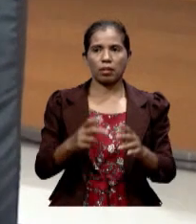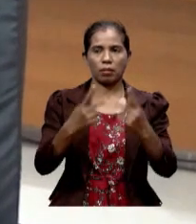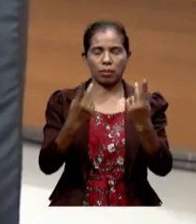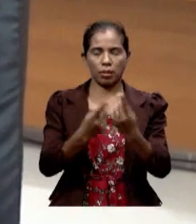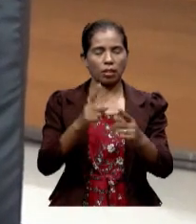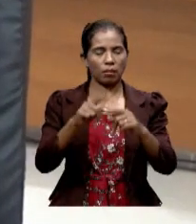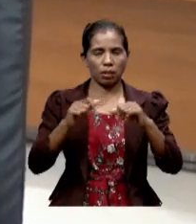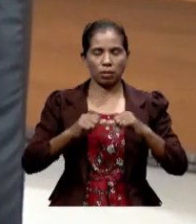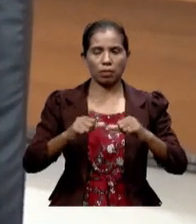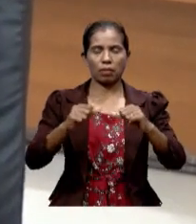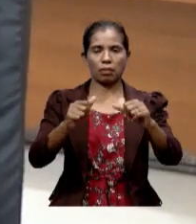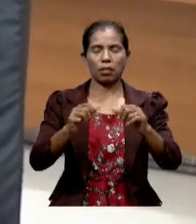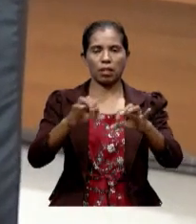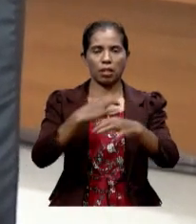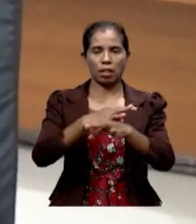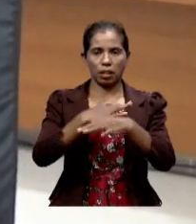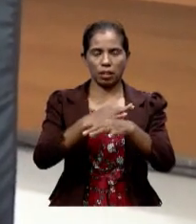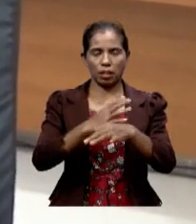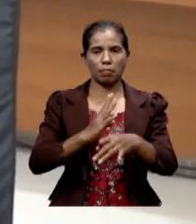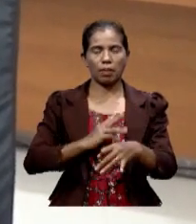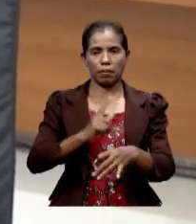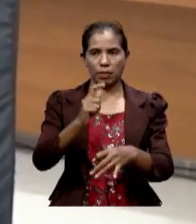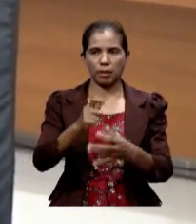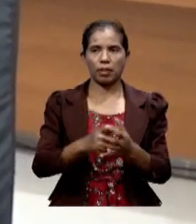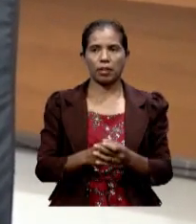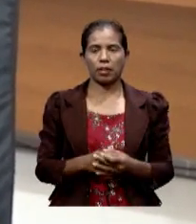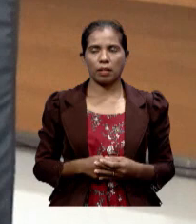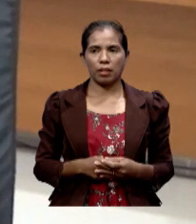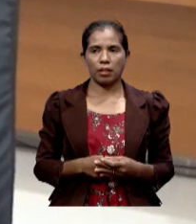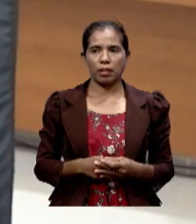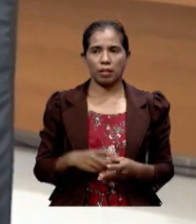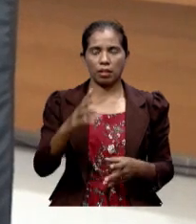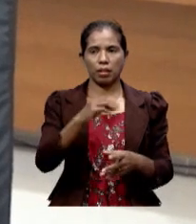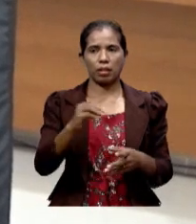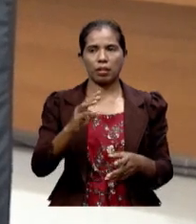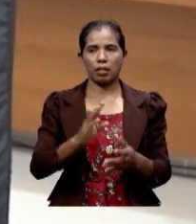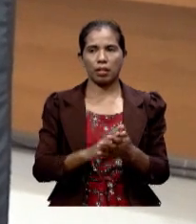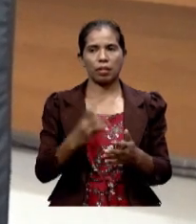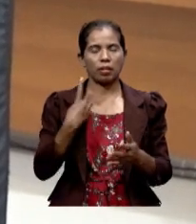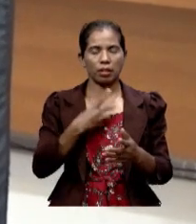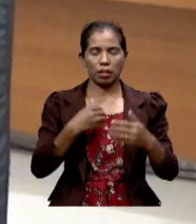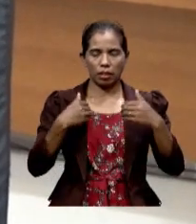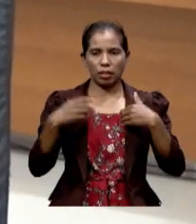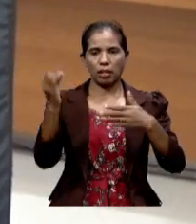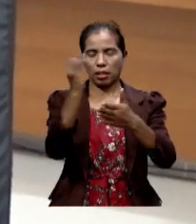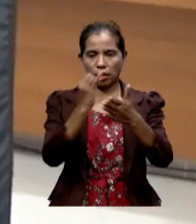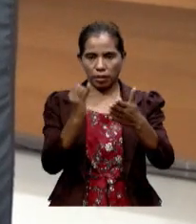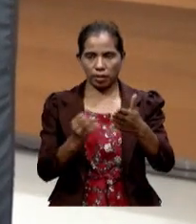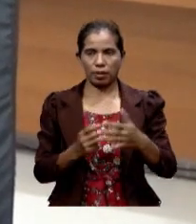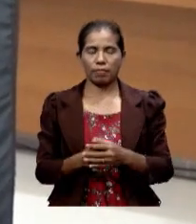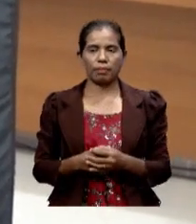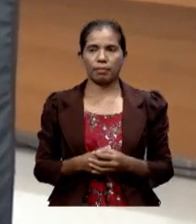dia bairro PTNN eis perumahan de perumas ne ita yang ona desenho